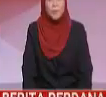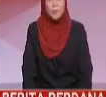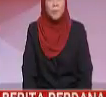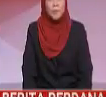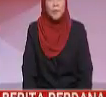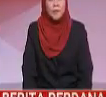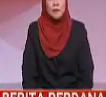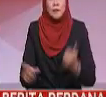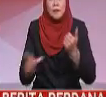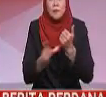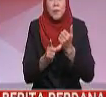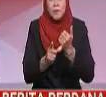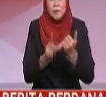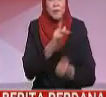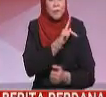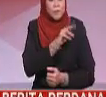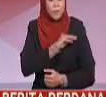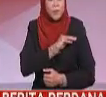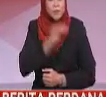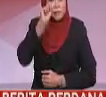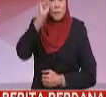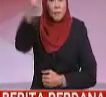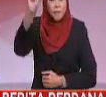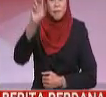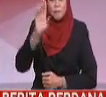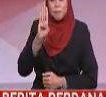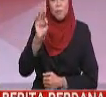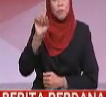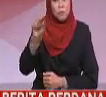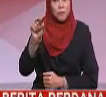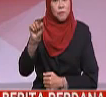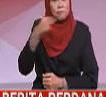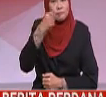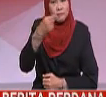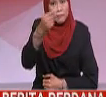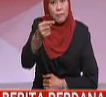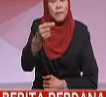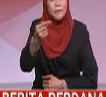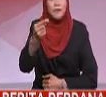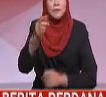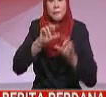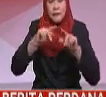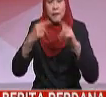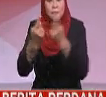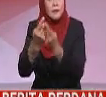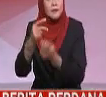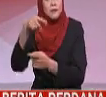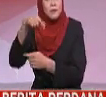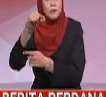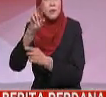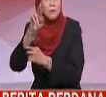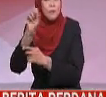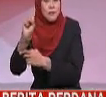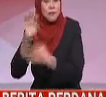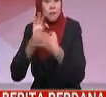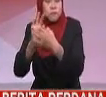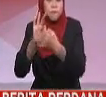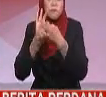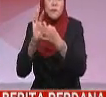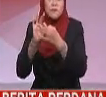Dalam pada itu, Timbalan Ketua Menteri Sabah Datuk Seri Bong Mohtar Radin memberitahu setiap parti dalam GRS mempunyai kerjasama erat